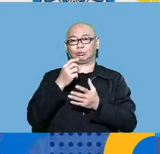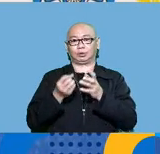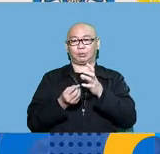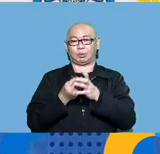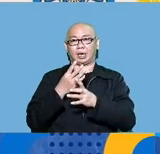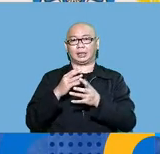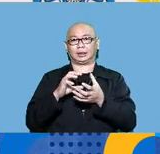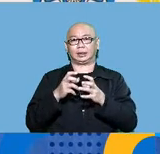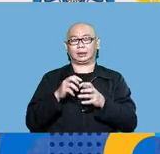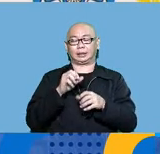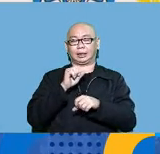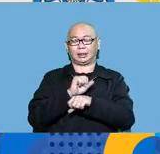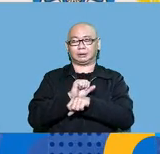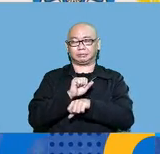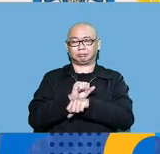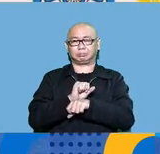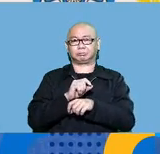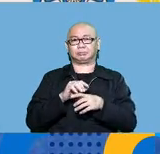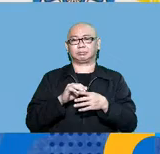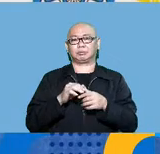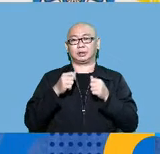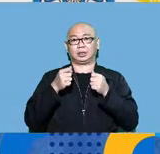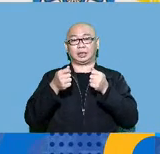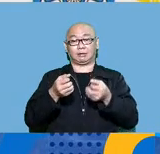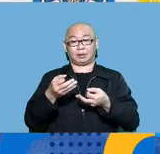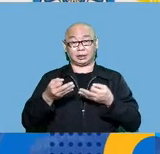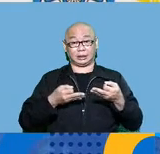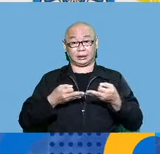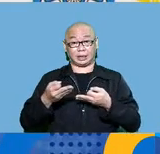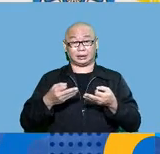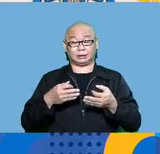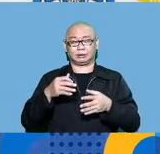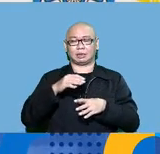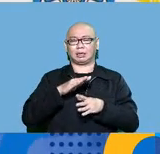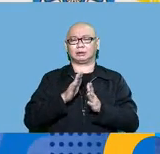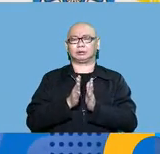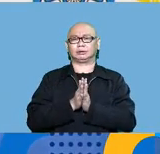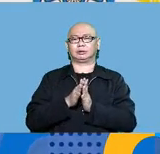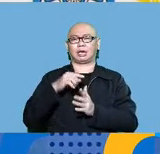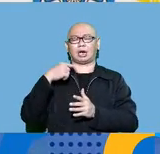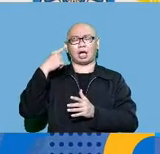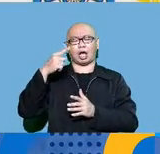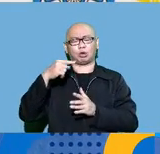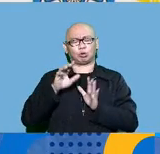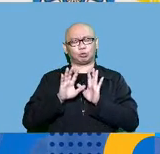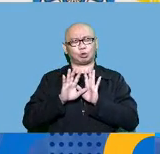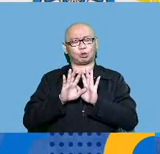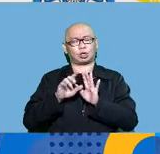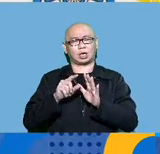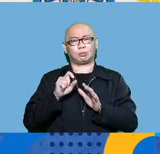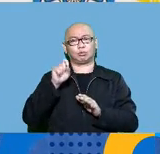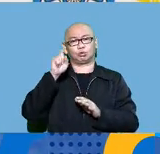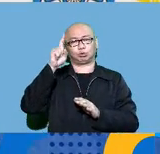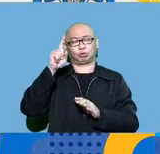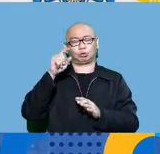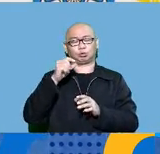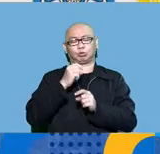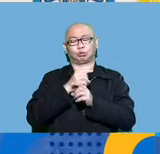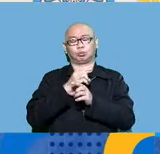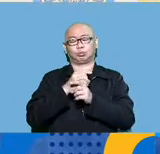mengembangkan karir serta memberikan fasilitas dan selalu mendorong dalam pengusulan guru besar